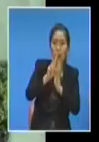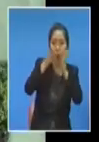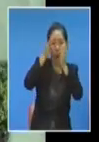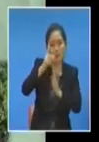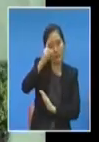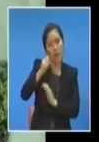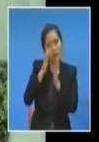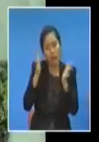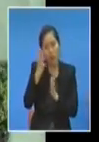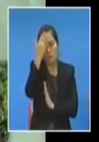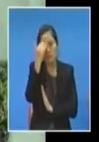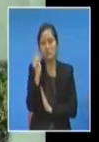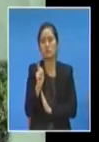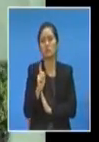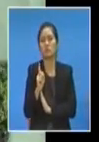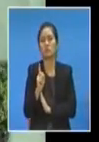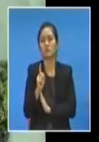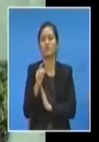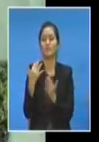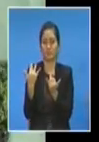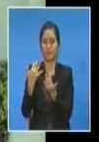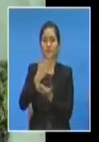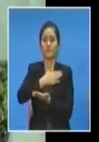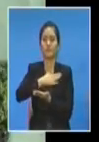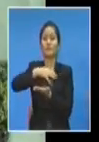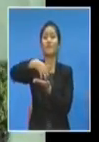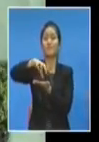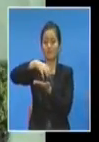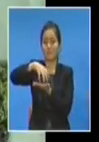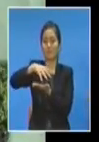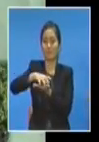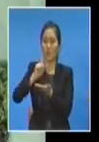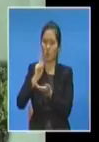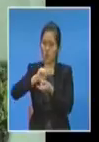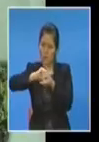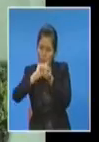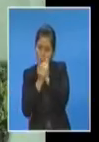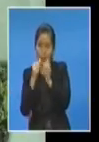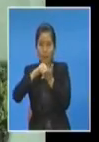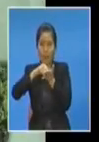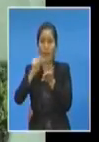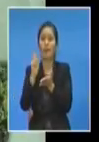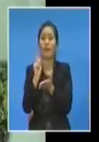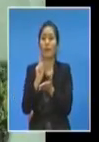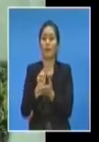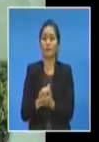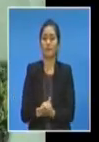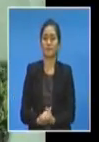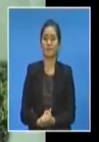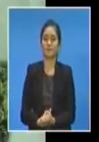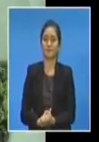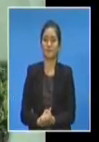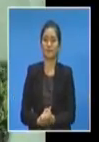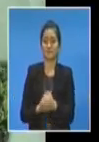มันน่าสงสัยไหมครับแล้วผมจะเล่าให้ท่านฟังแล้วควรจะปรับในแผนนี้ฮะที่ป่าตอง